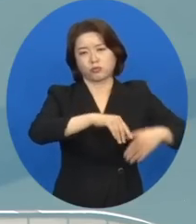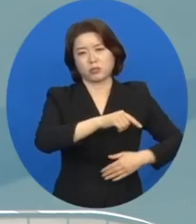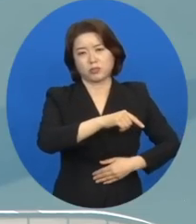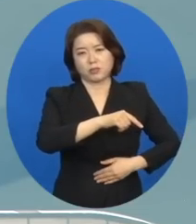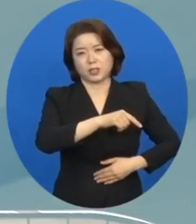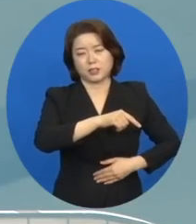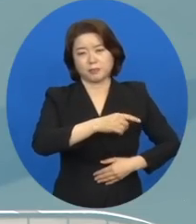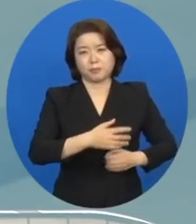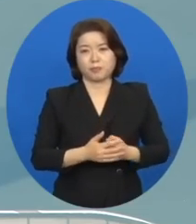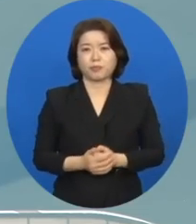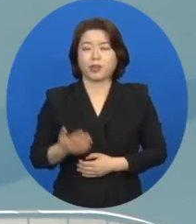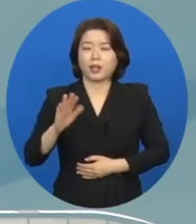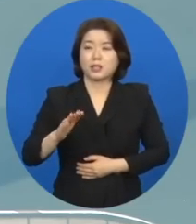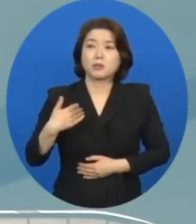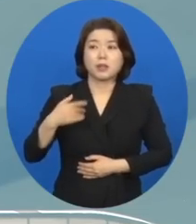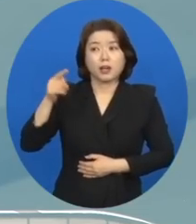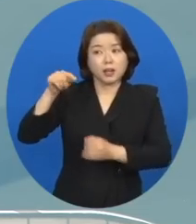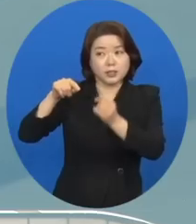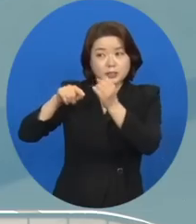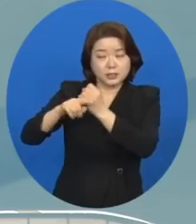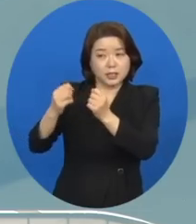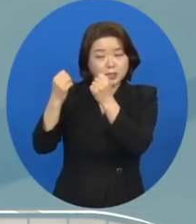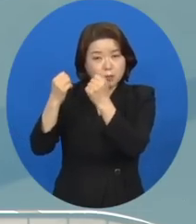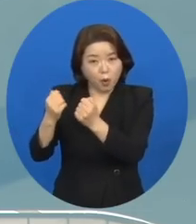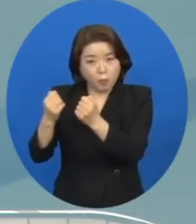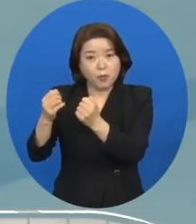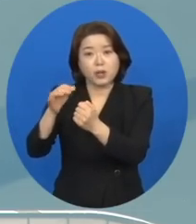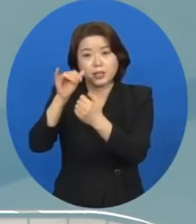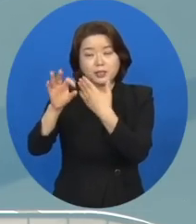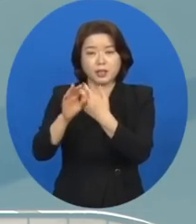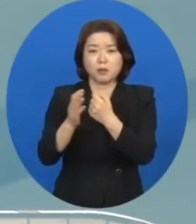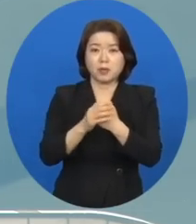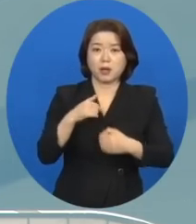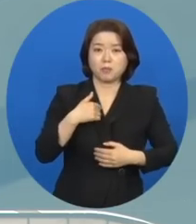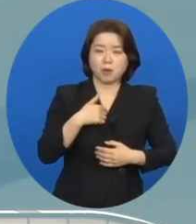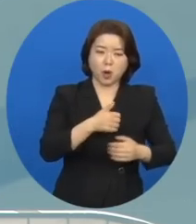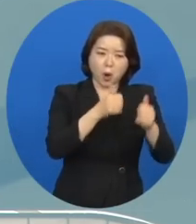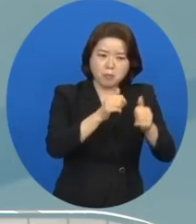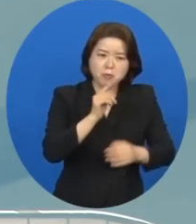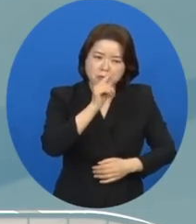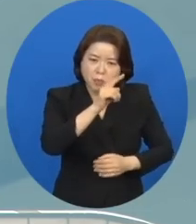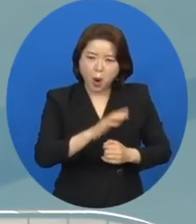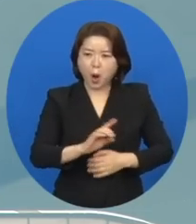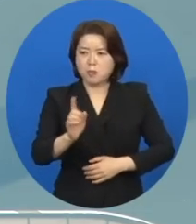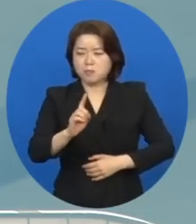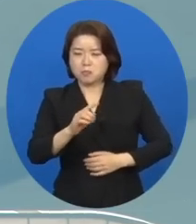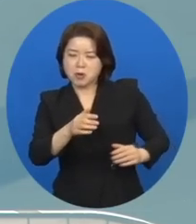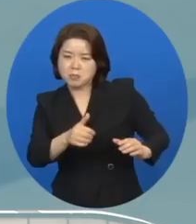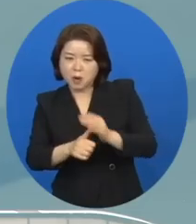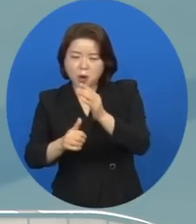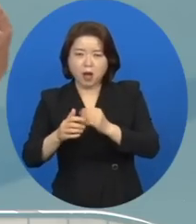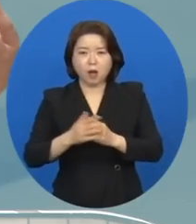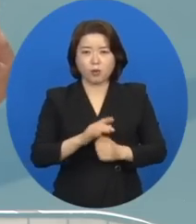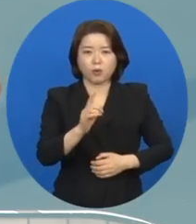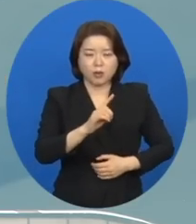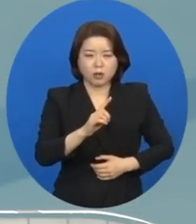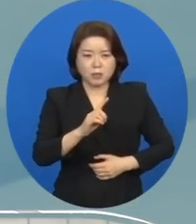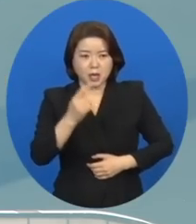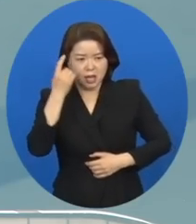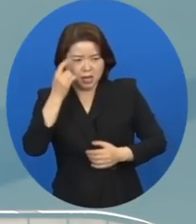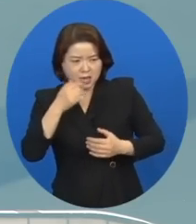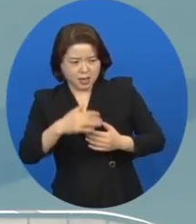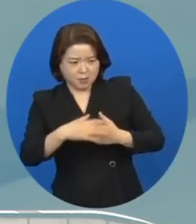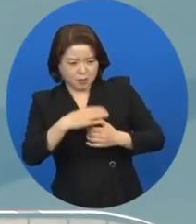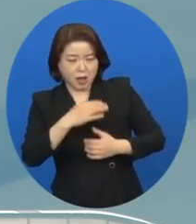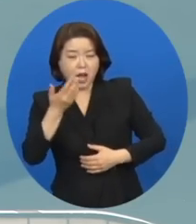뜻 가운데 머물러 있다면 아무리 여러분의 대적이 여러분에게 법적인 고소를 하고 여러분들을 죽이려고 하고 여러분들을 해하려